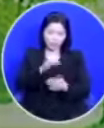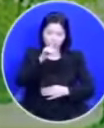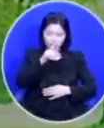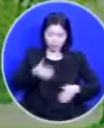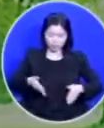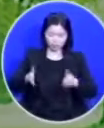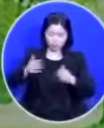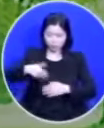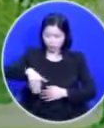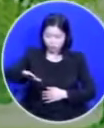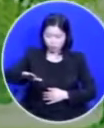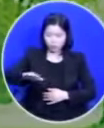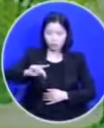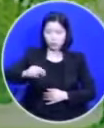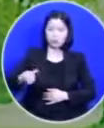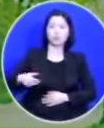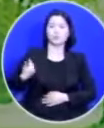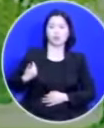몰라요